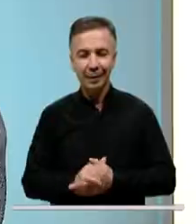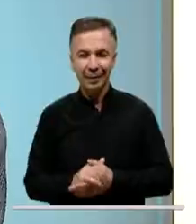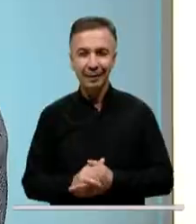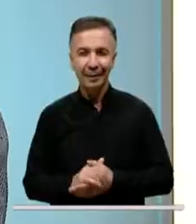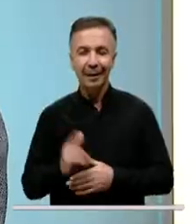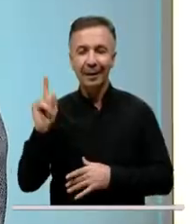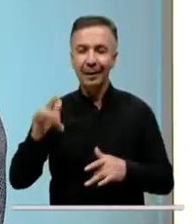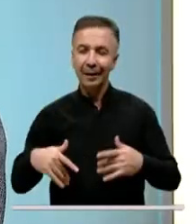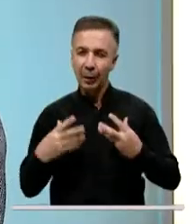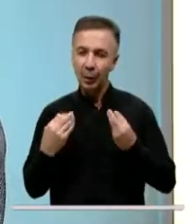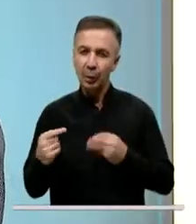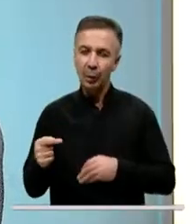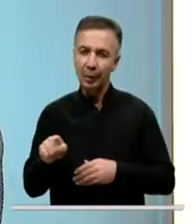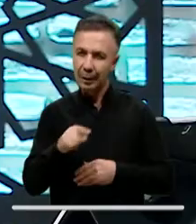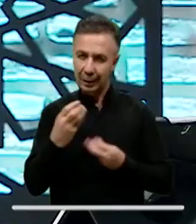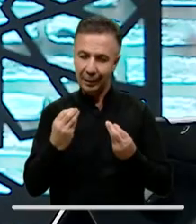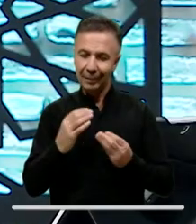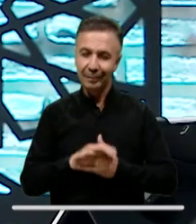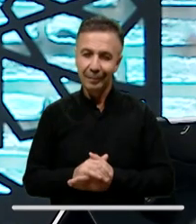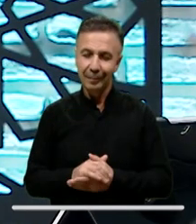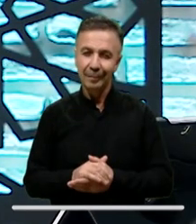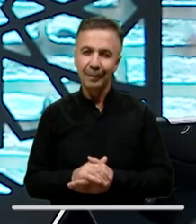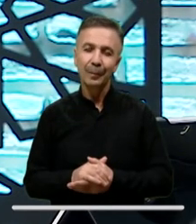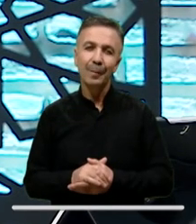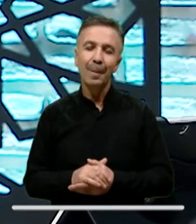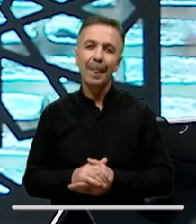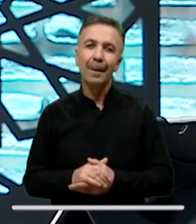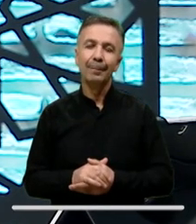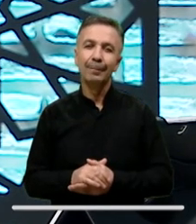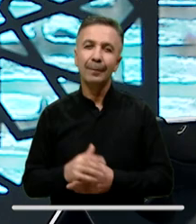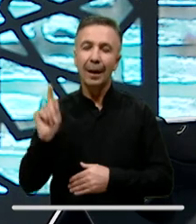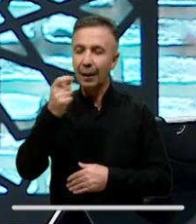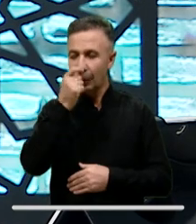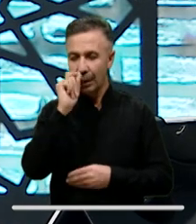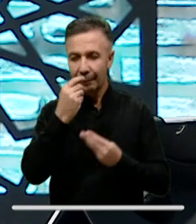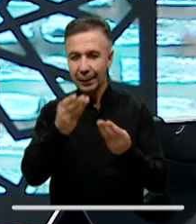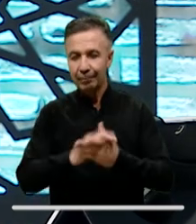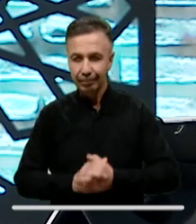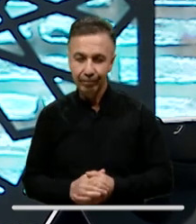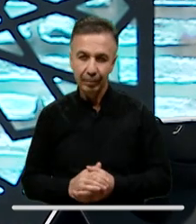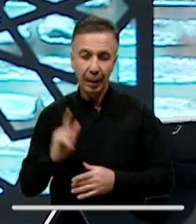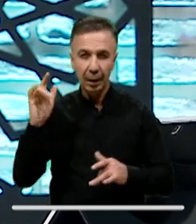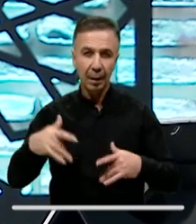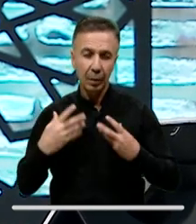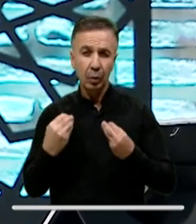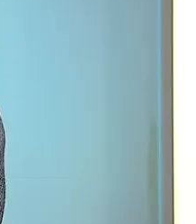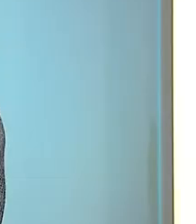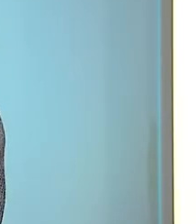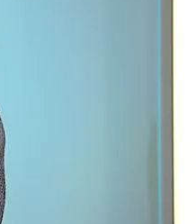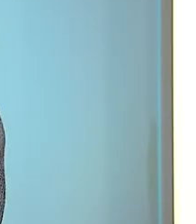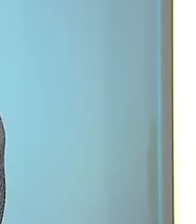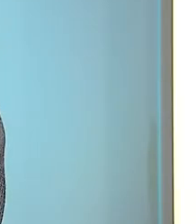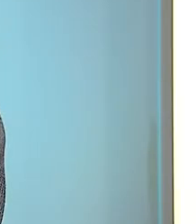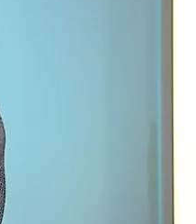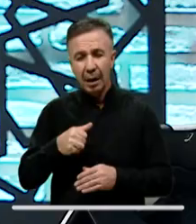Nasılsınız? Allah razı olsun. Sizler nasılsınız? Elhamdülillah hocam. Duacıyım sağlığınıza. Allah kolaylıklar versin. Amin hocam. Allah razı olsun. Mustafa Bey'in selamları var efendim. Hac